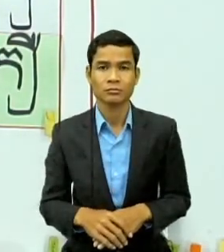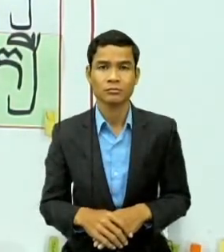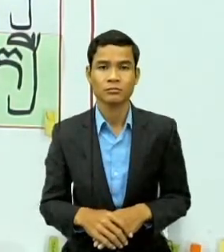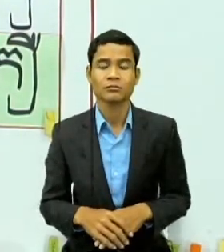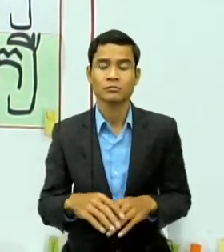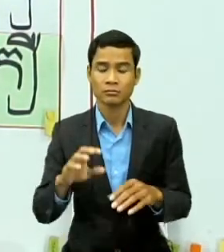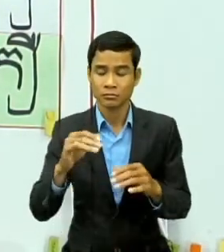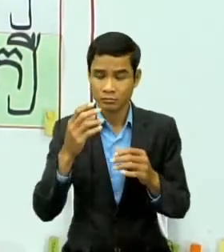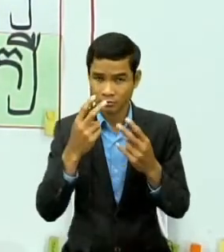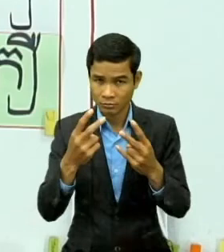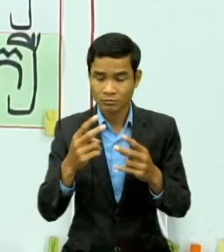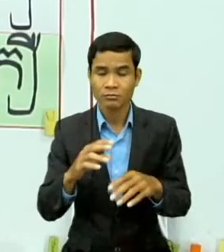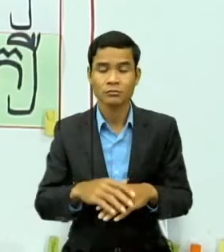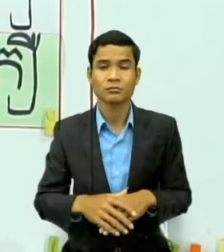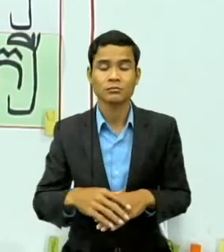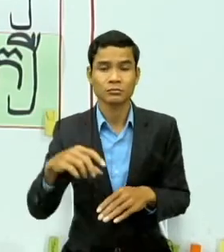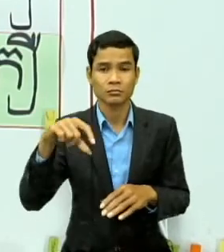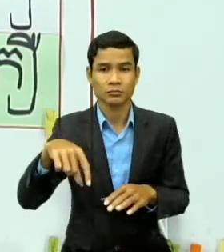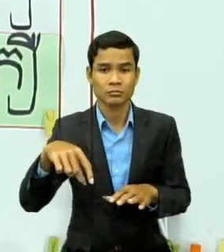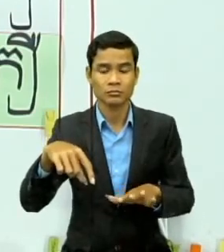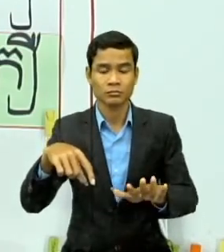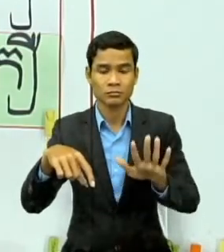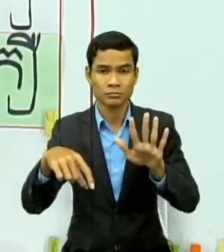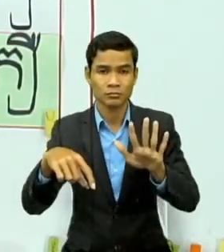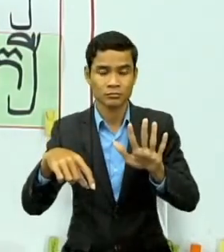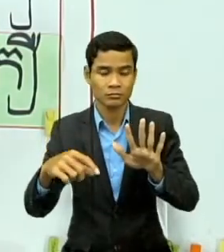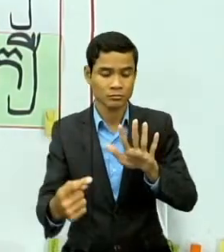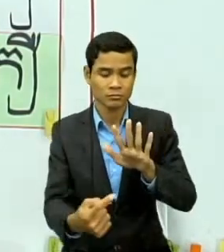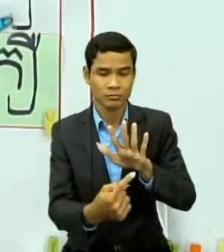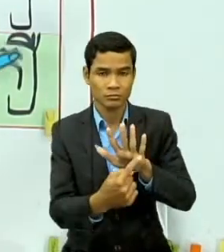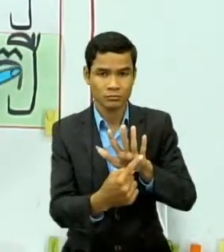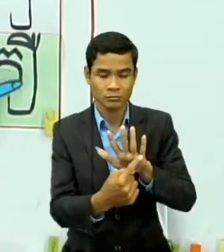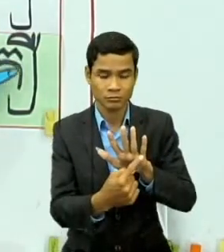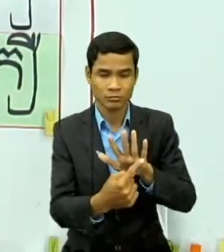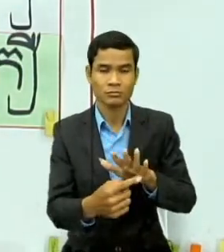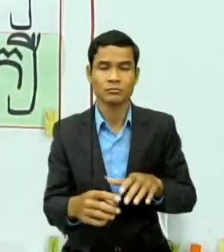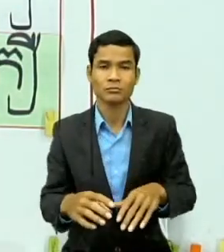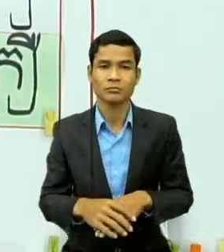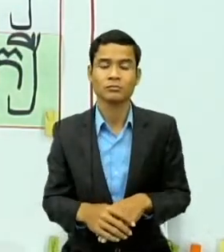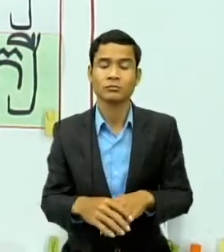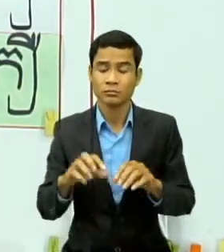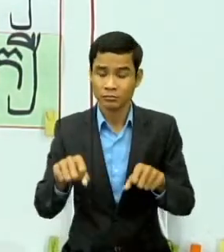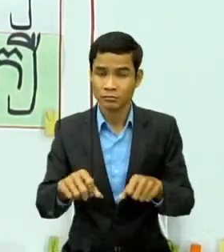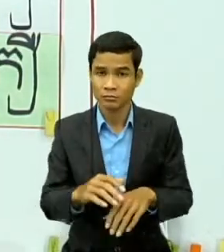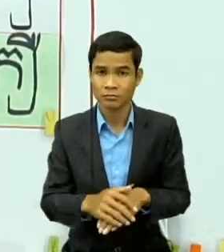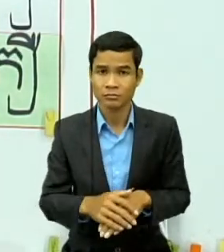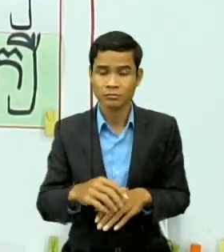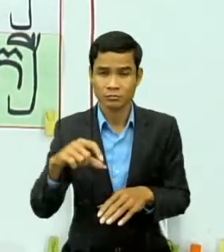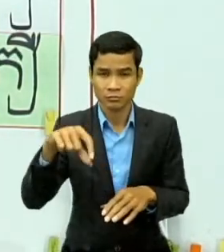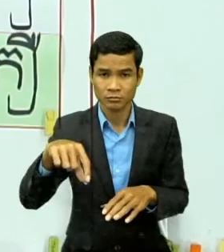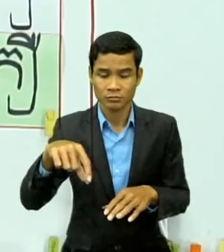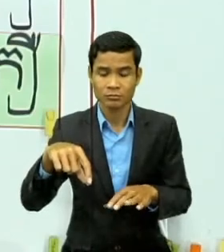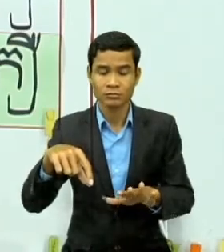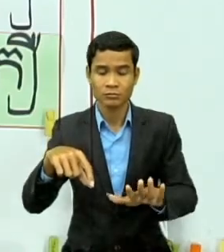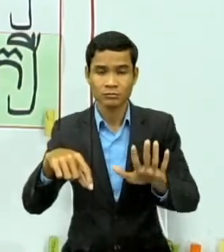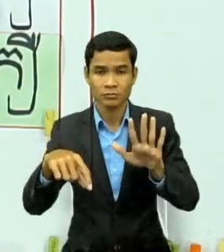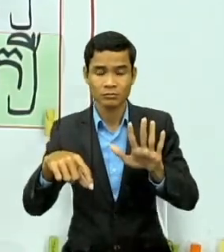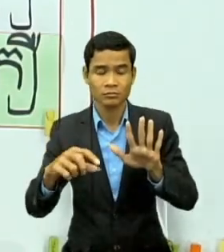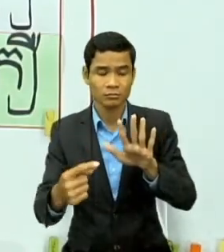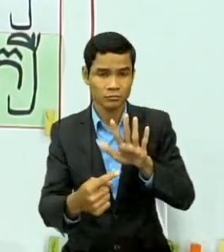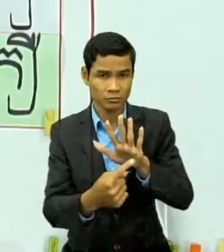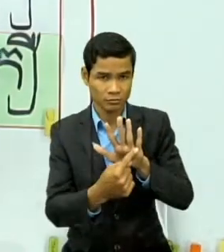ចាផ្ទៀងផ្ទាត់ជាមួយអ្នកគ្រូកអឺគឺចាក